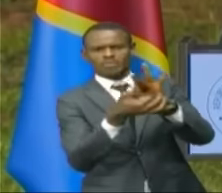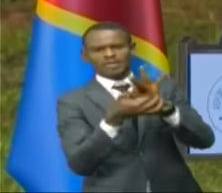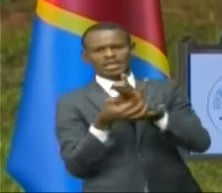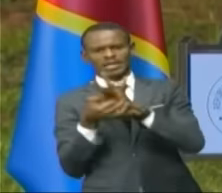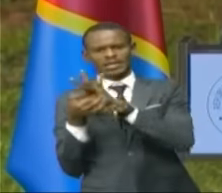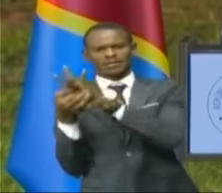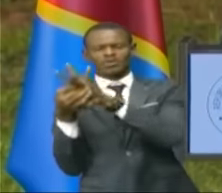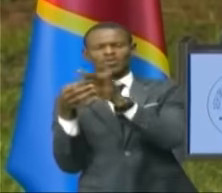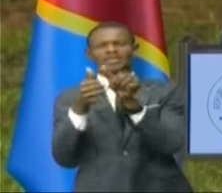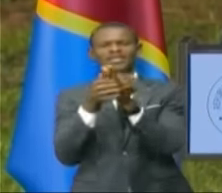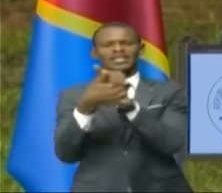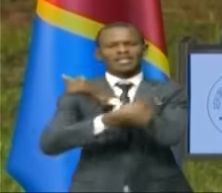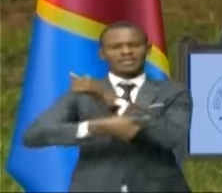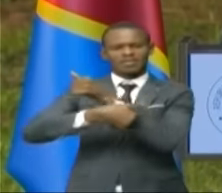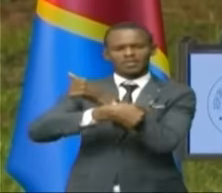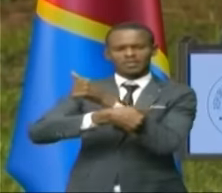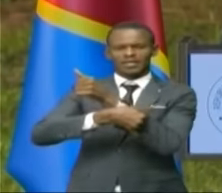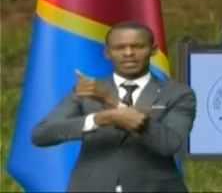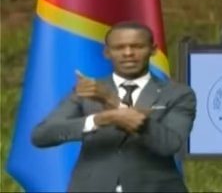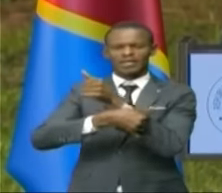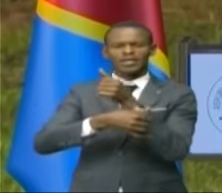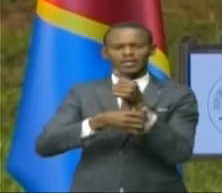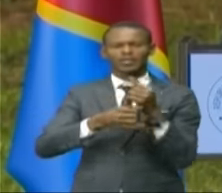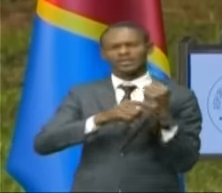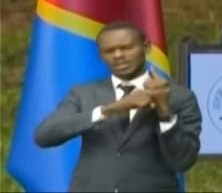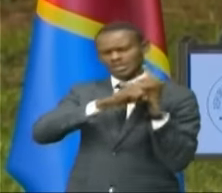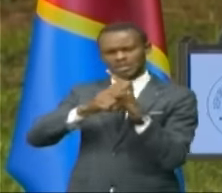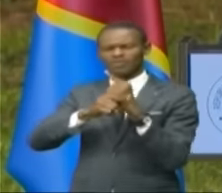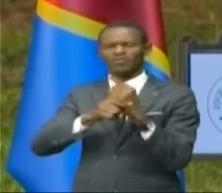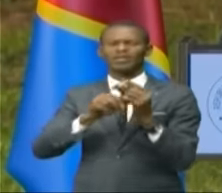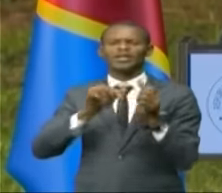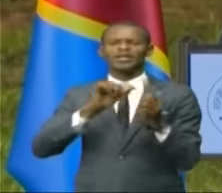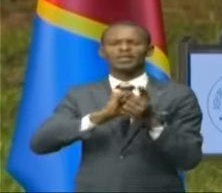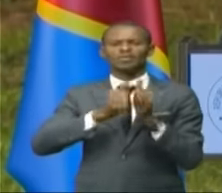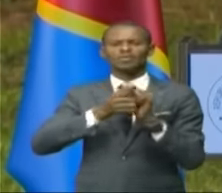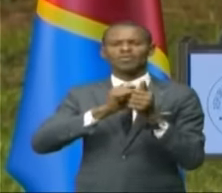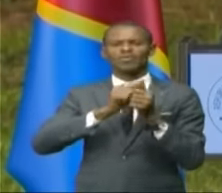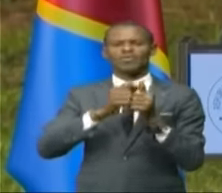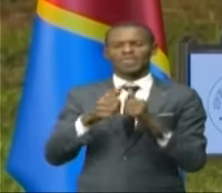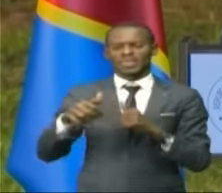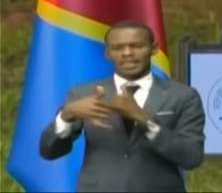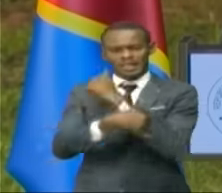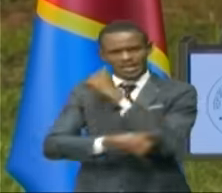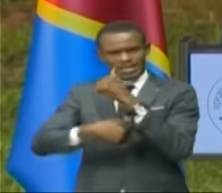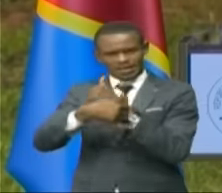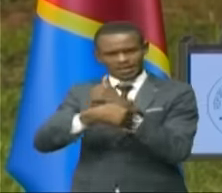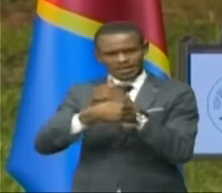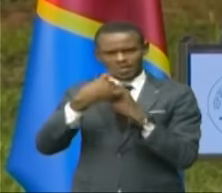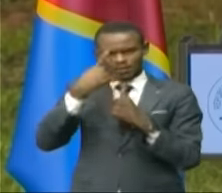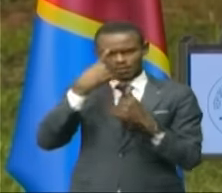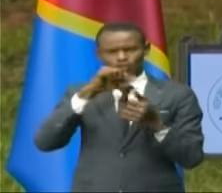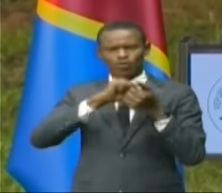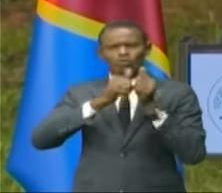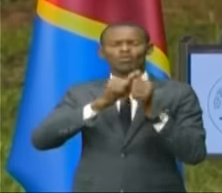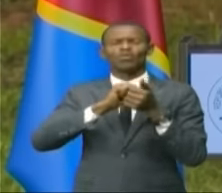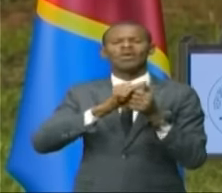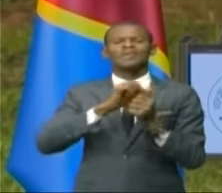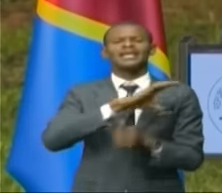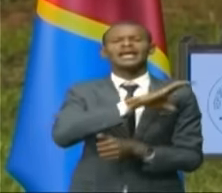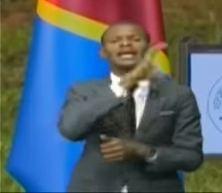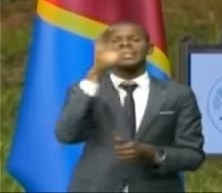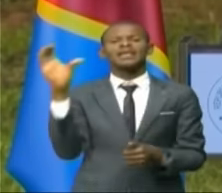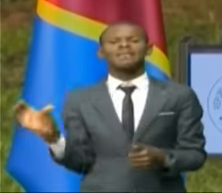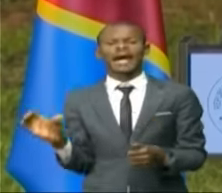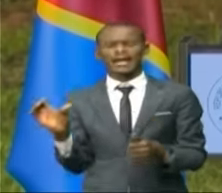des États dans les négociations climatiques telles que celles prévues dans le cadre de la COP28 prévue à Dubaï dans le prochain